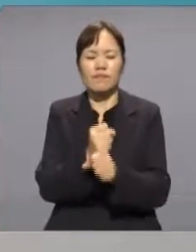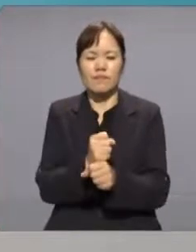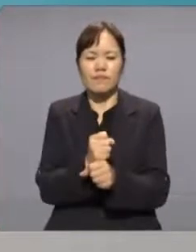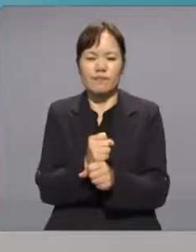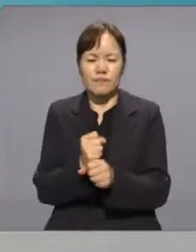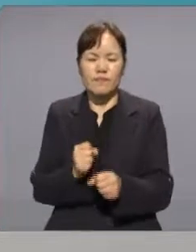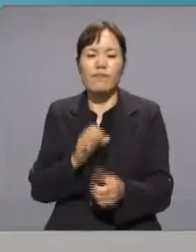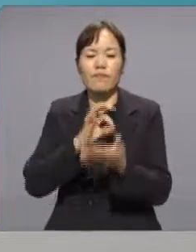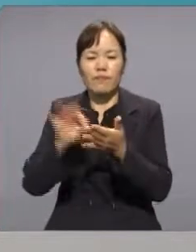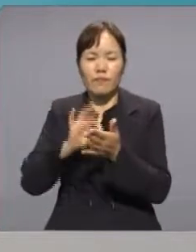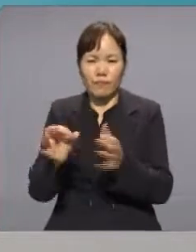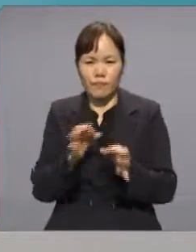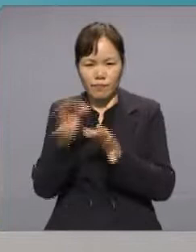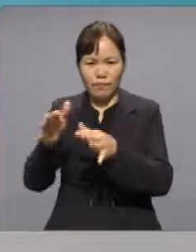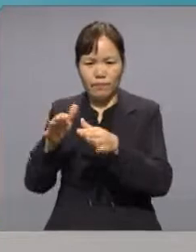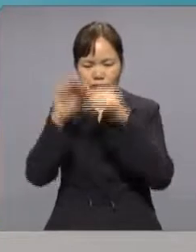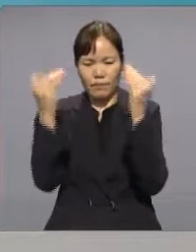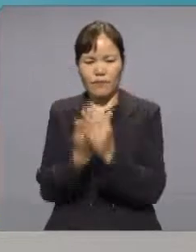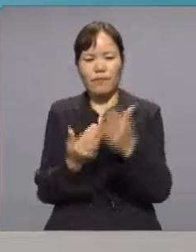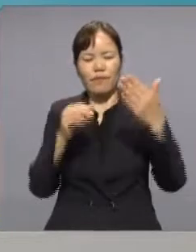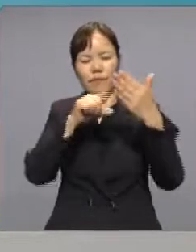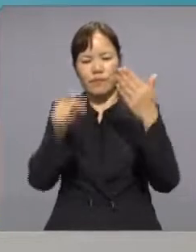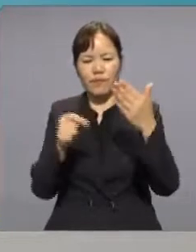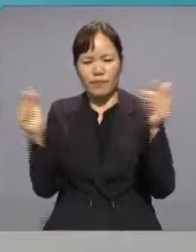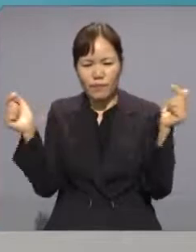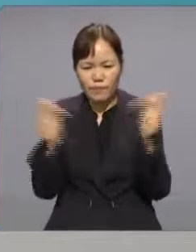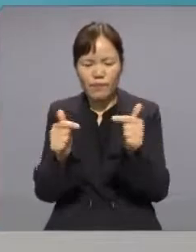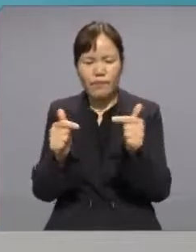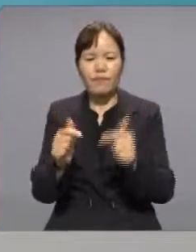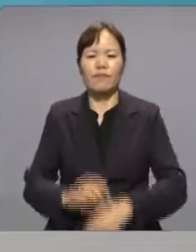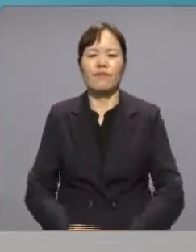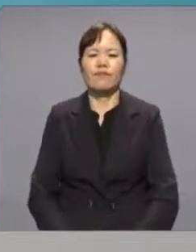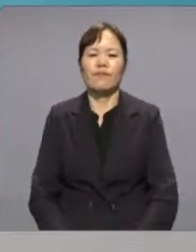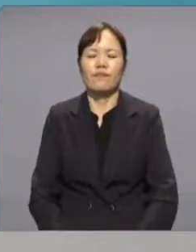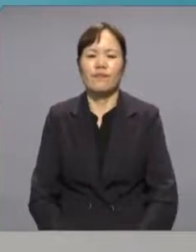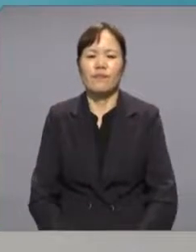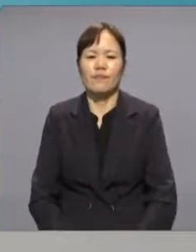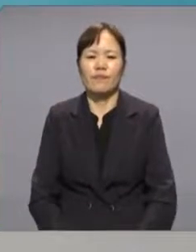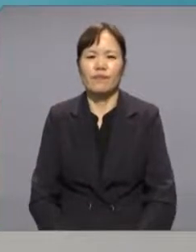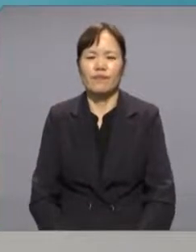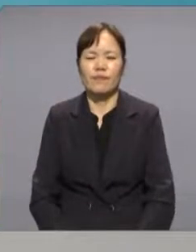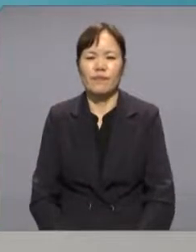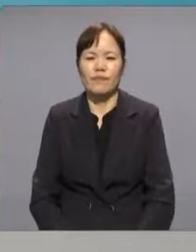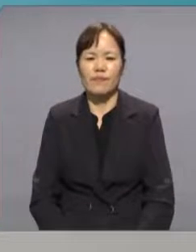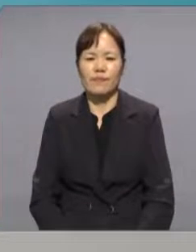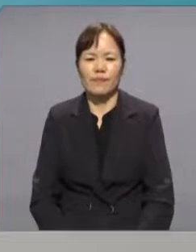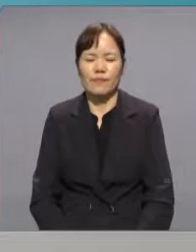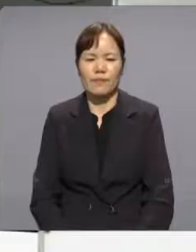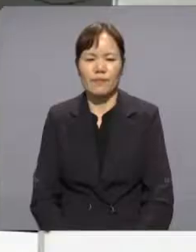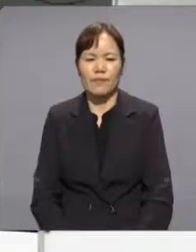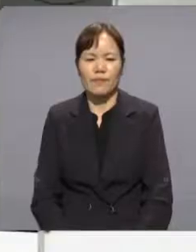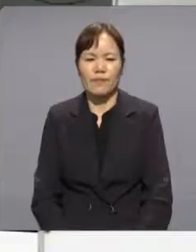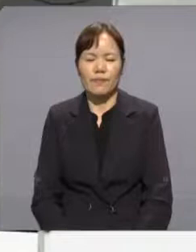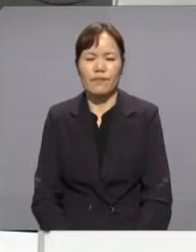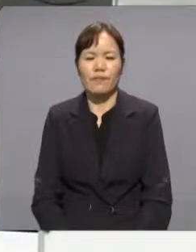동시에 감소한 것으로 나타나 우리 경제에 빨간불이 들어왔습니다. 최한성 기자입니다.